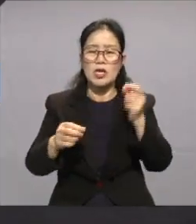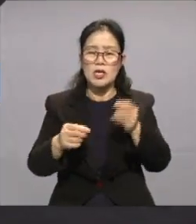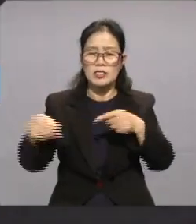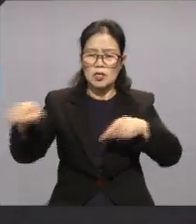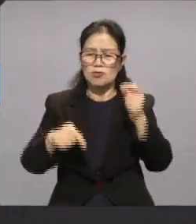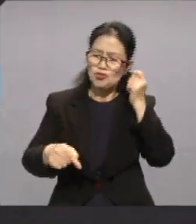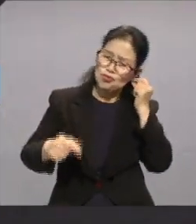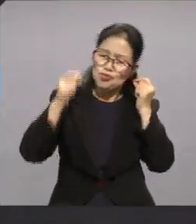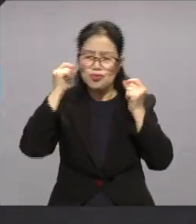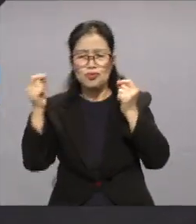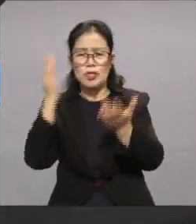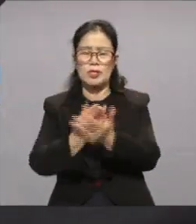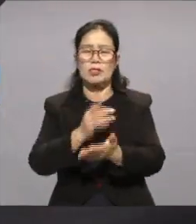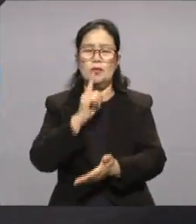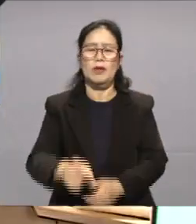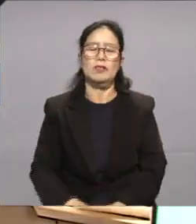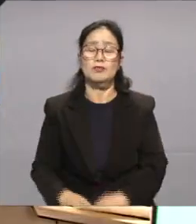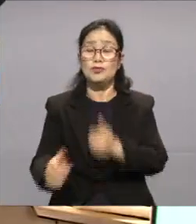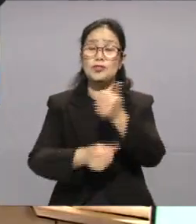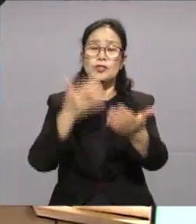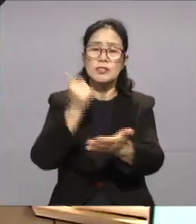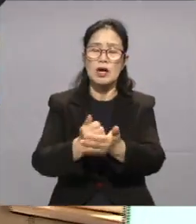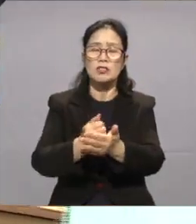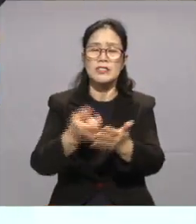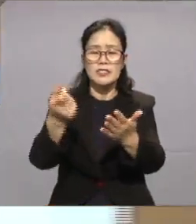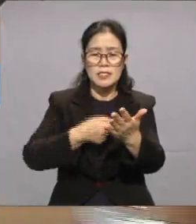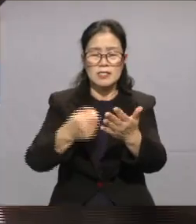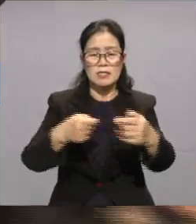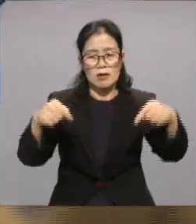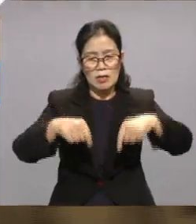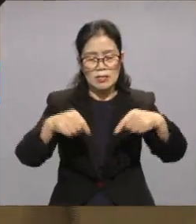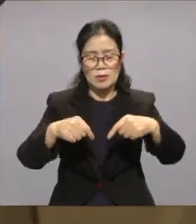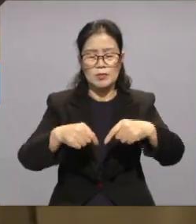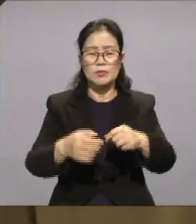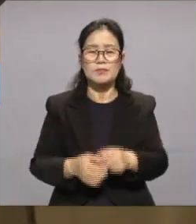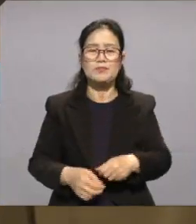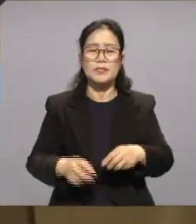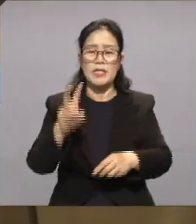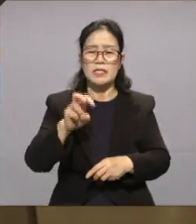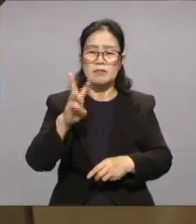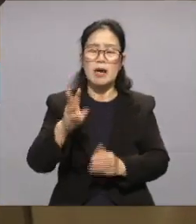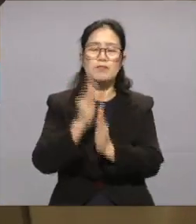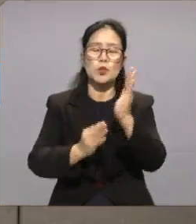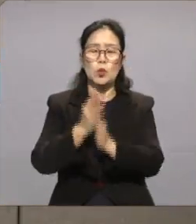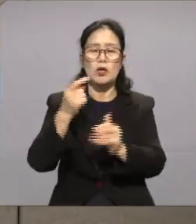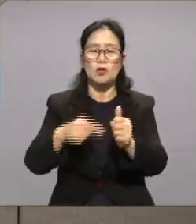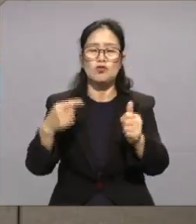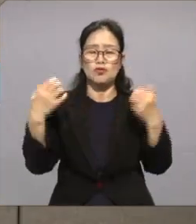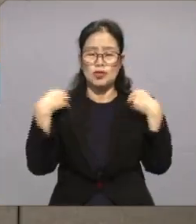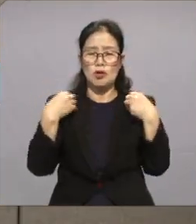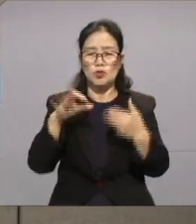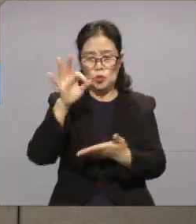않겠다고 밝혔습니다 강 위원장은 출입기자들과의 간담회에서 23조원 가량의 도교육청 세해